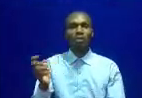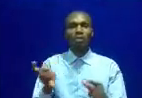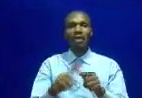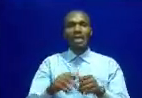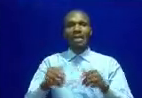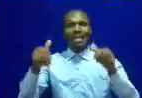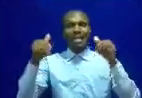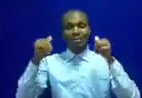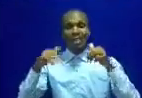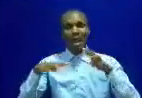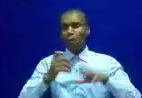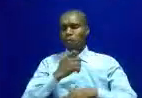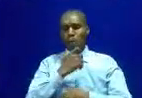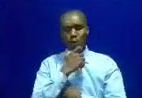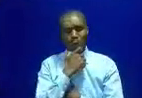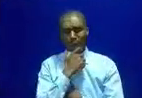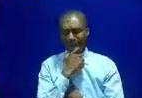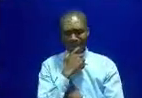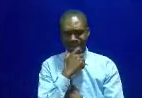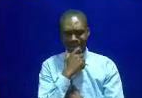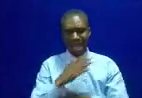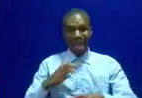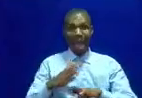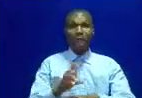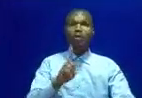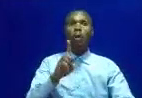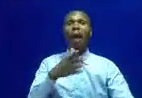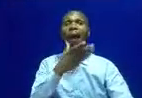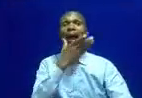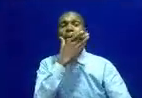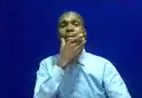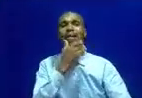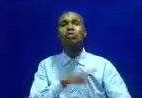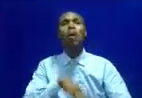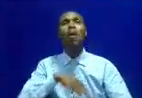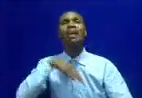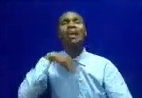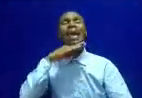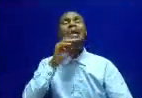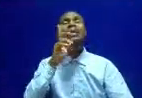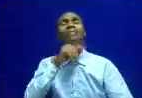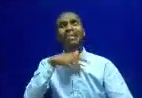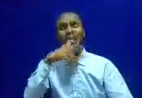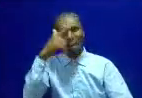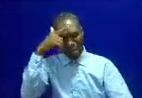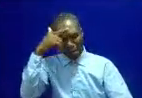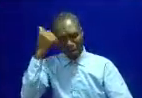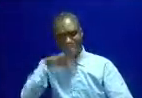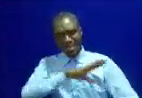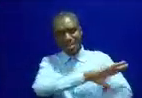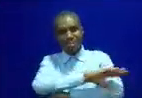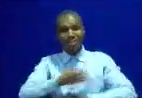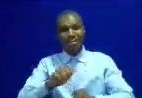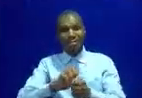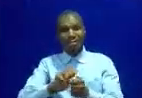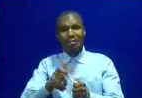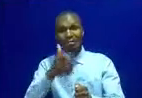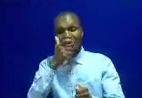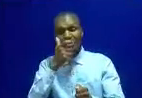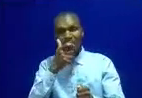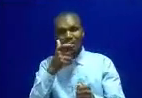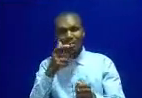itania eke romonto oyomo abagago itua asaka geire koiba ebituma yogare kera poko